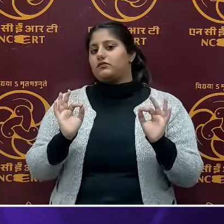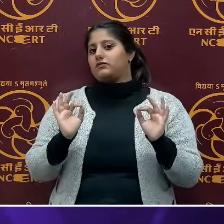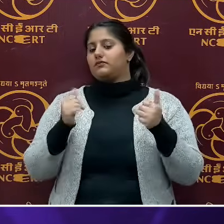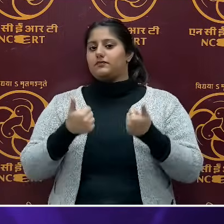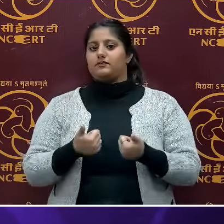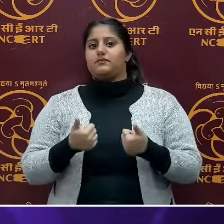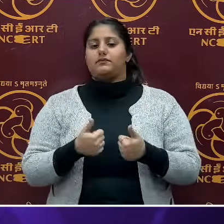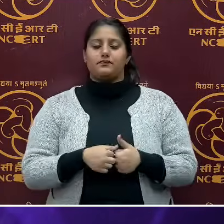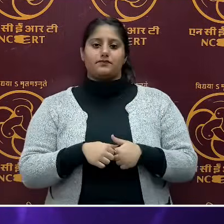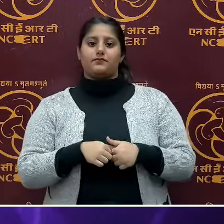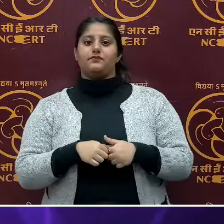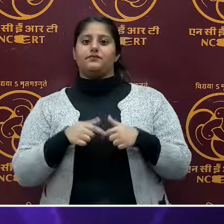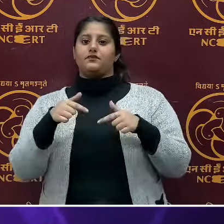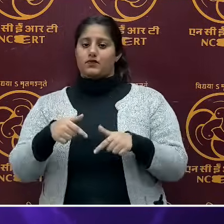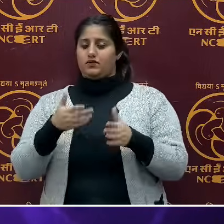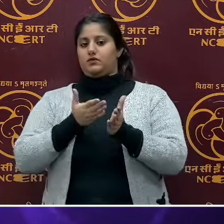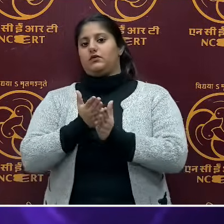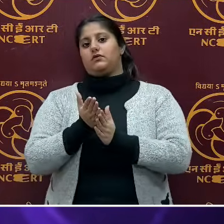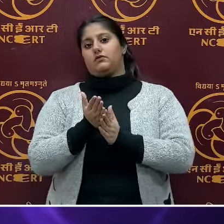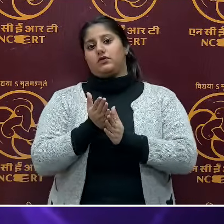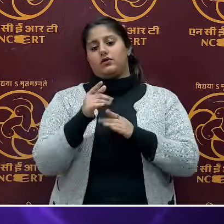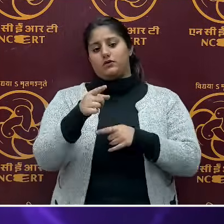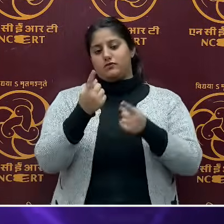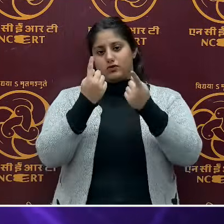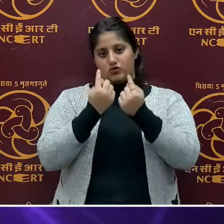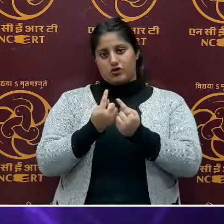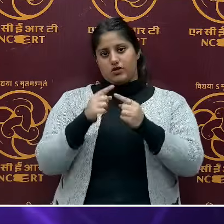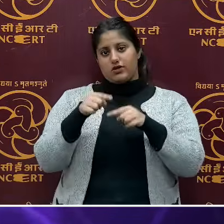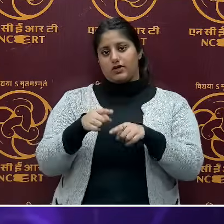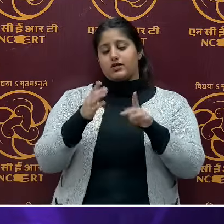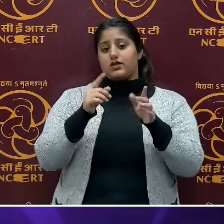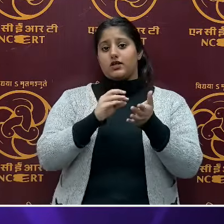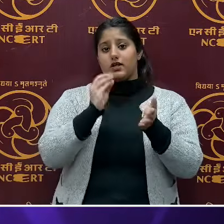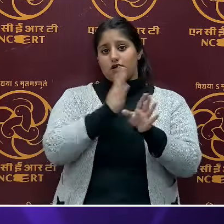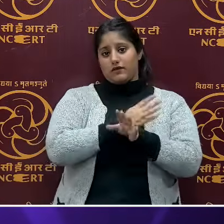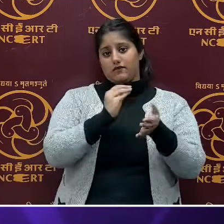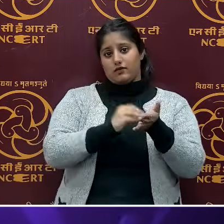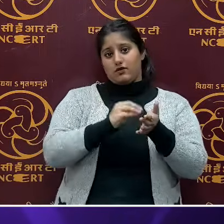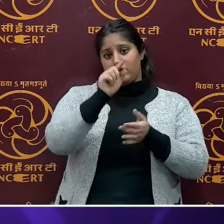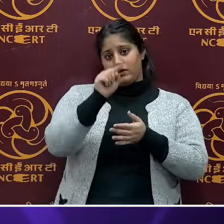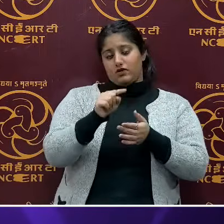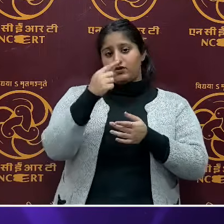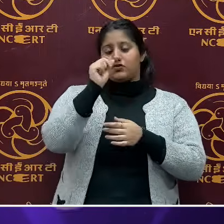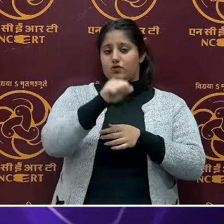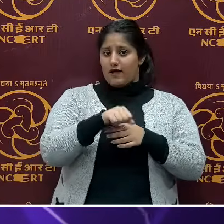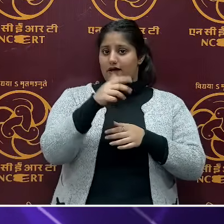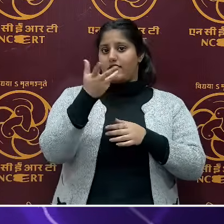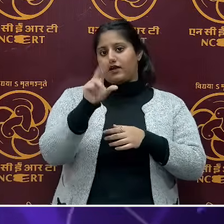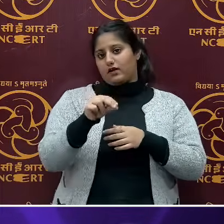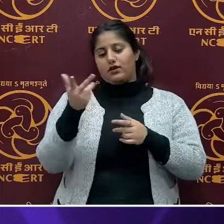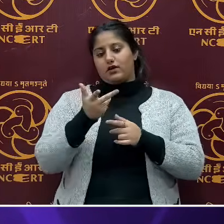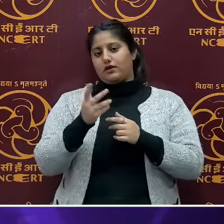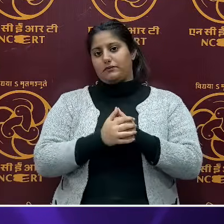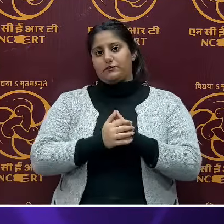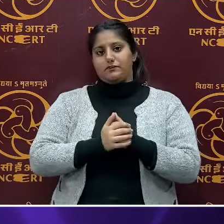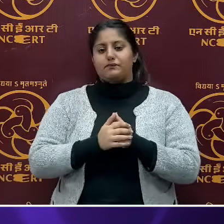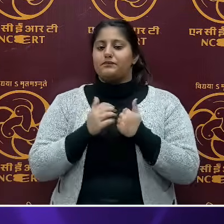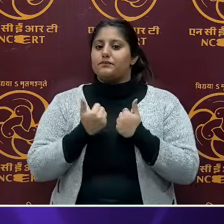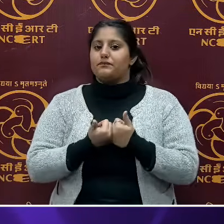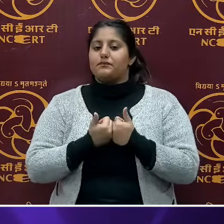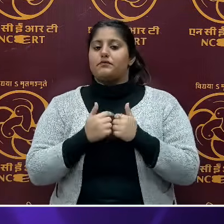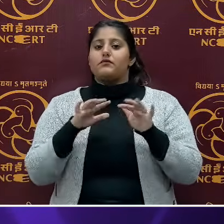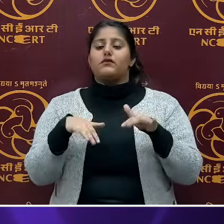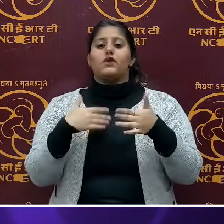नहीं है. So this is the way where we can check whether the given ratios are in proportion or Not. Okay. Now